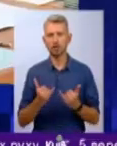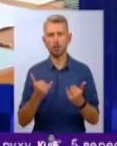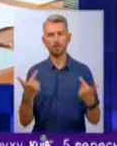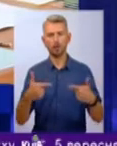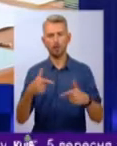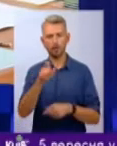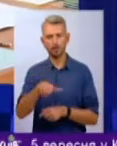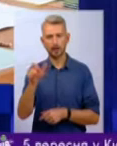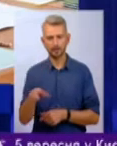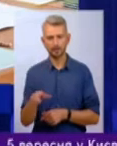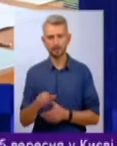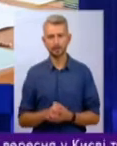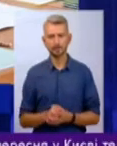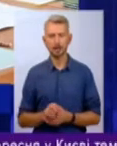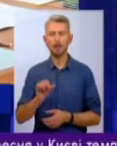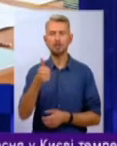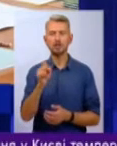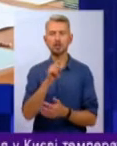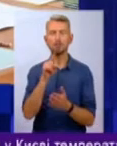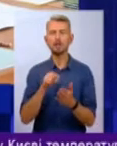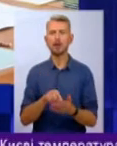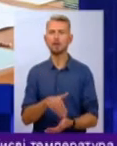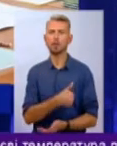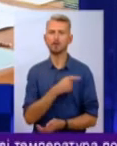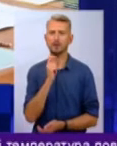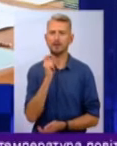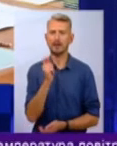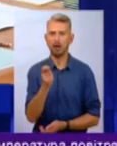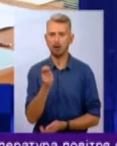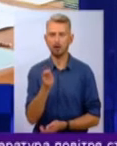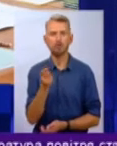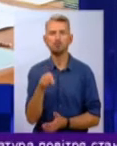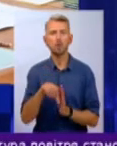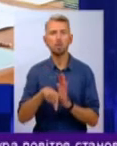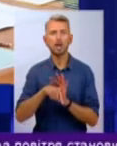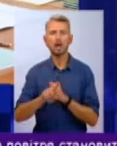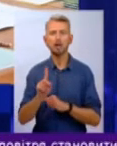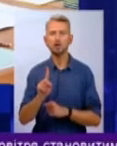гостей. Перше питання хотів би задати в тому плані, що